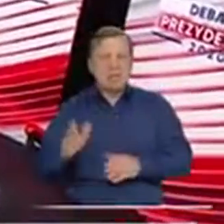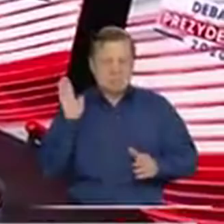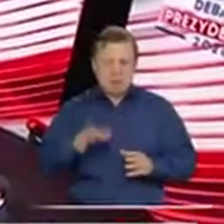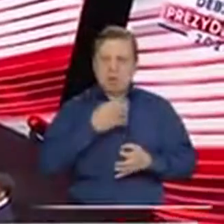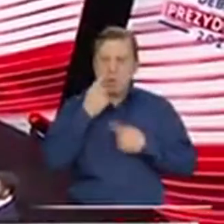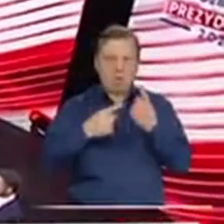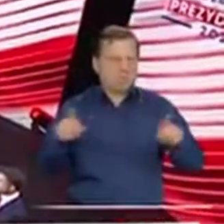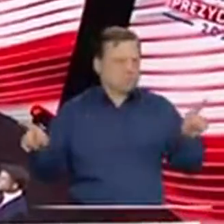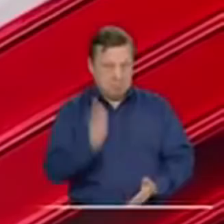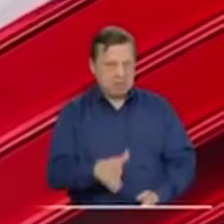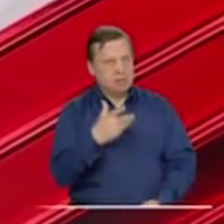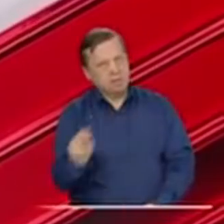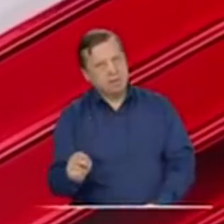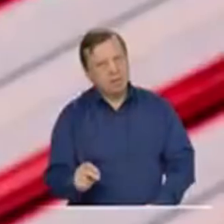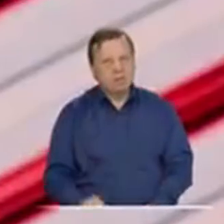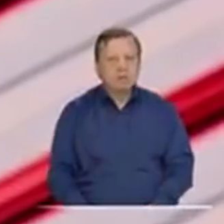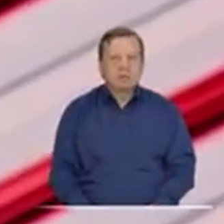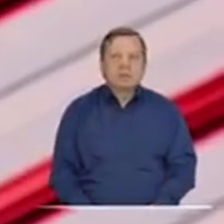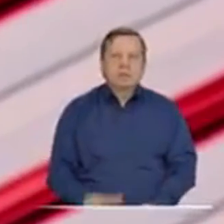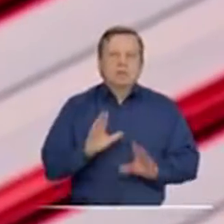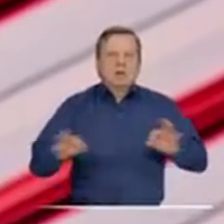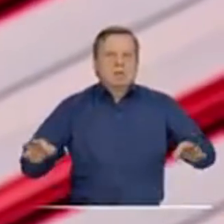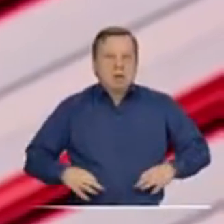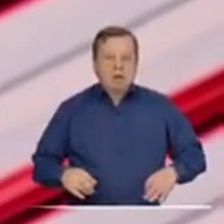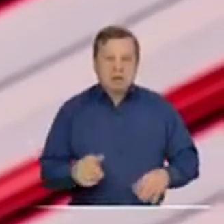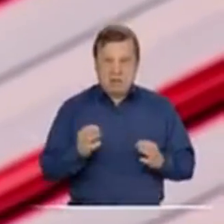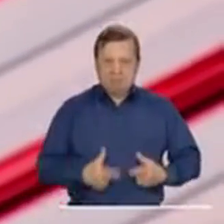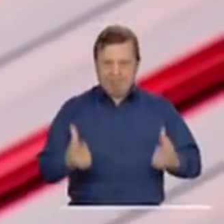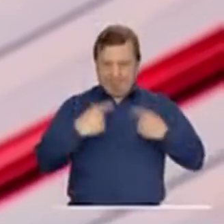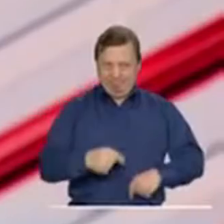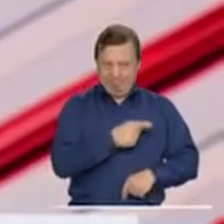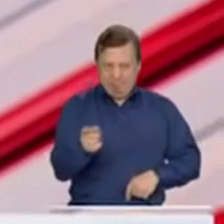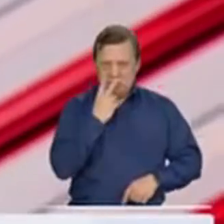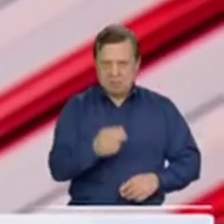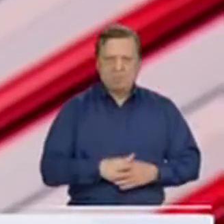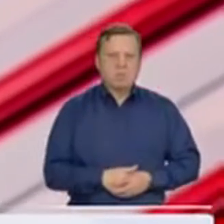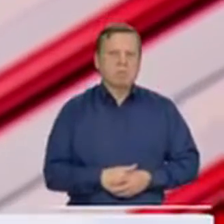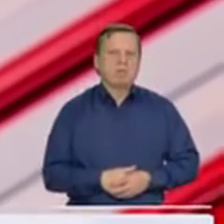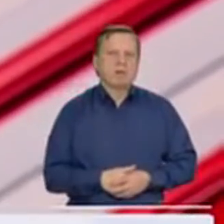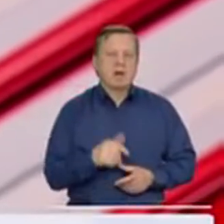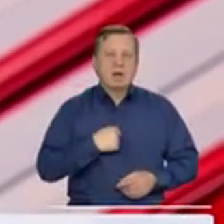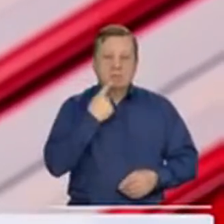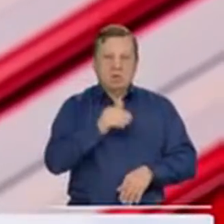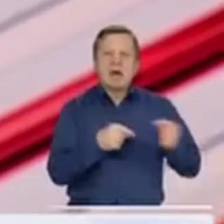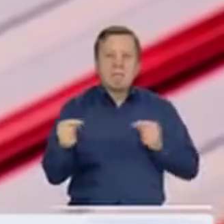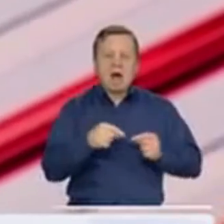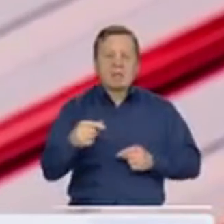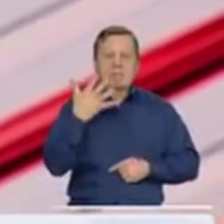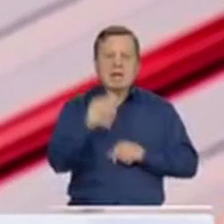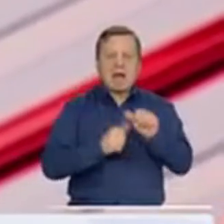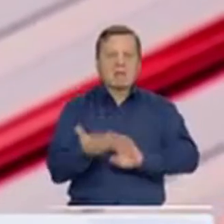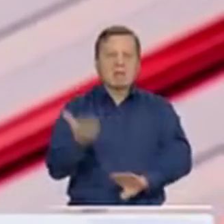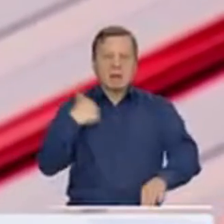Władysław Kosiniak-Kamysz. Drodzy Państwo, może teraz Was zaskoczę, ale zgodzę się z jednym stwierdzeniem Andrzeja Dudy.